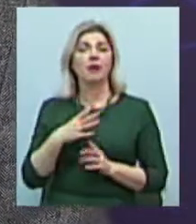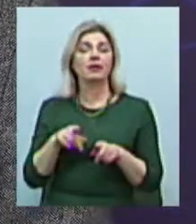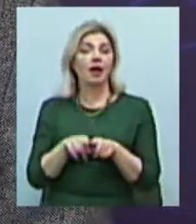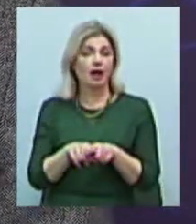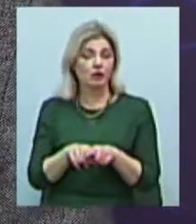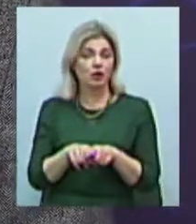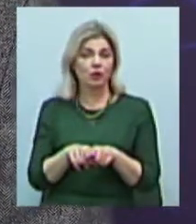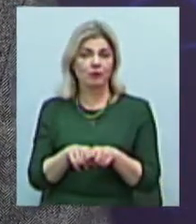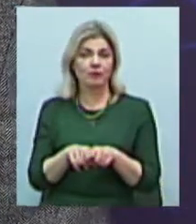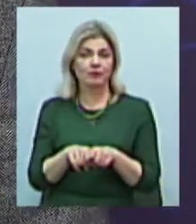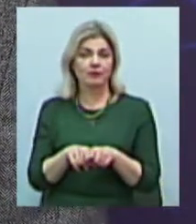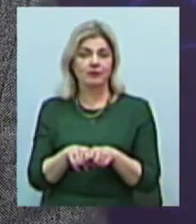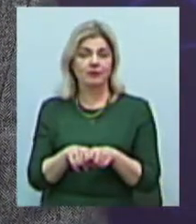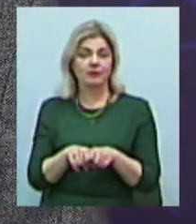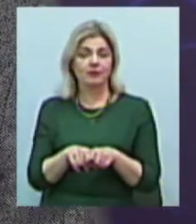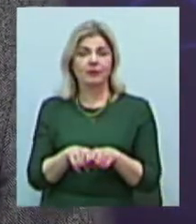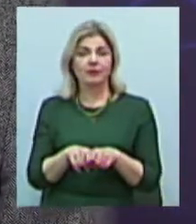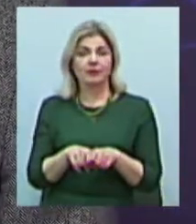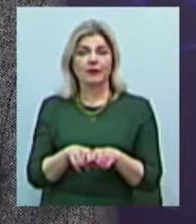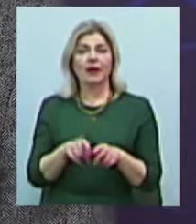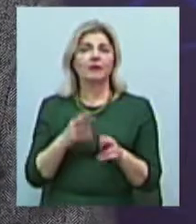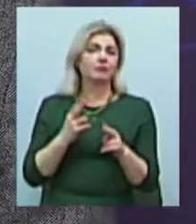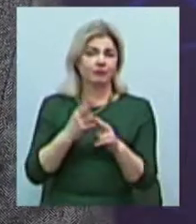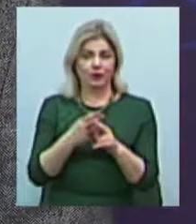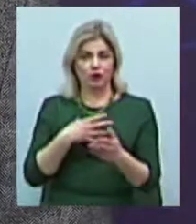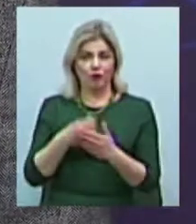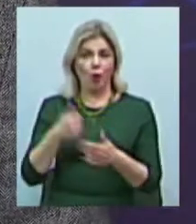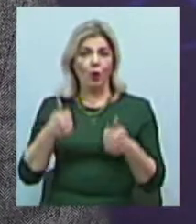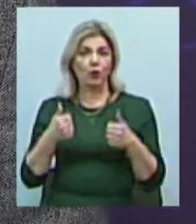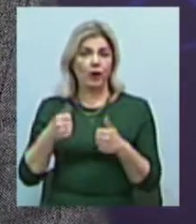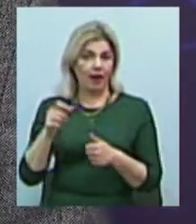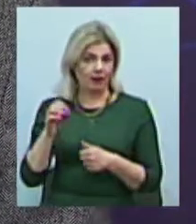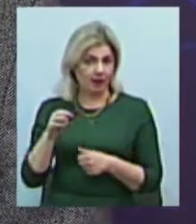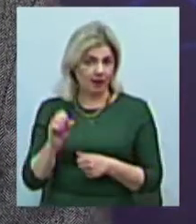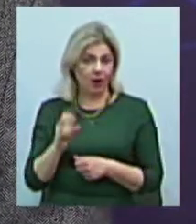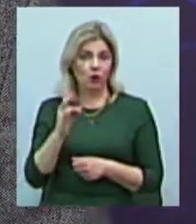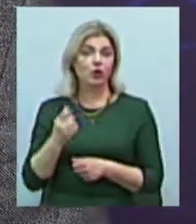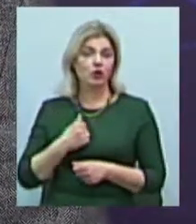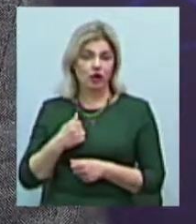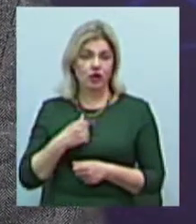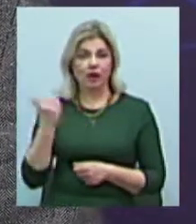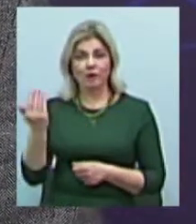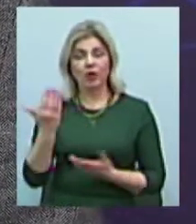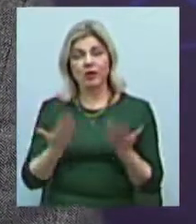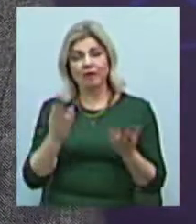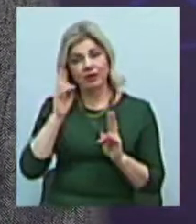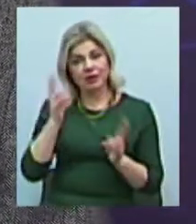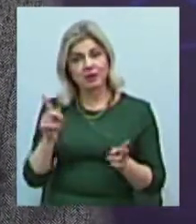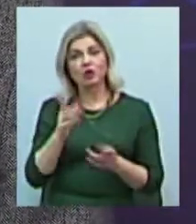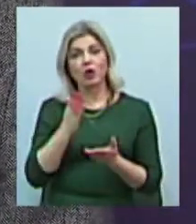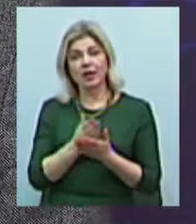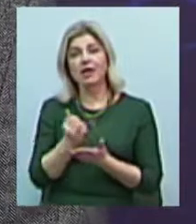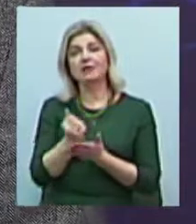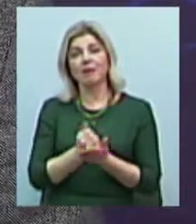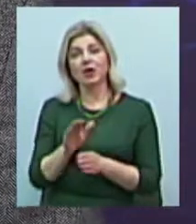чином вивести з ладу свого конкурента. Але, на жаль, знову ж таки кажу, вони, мабуть, не знали, що є запасні